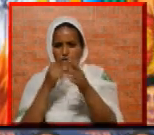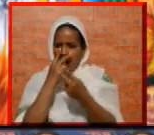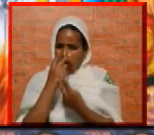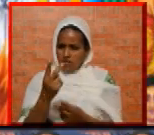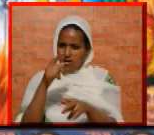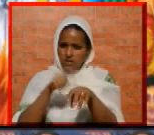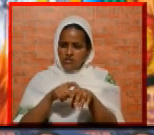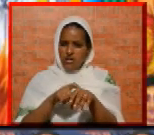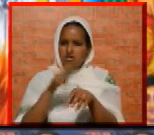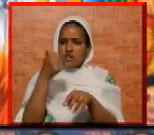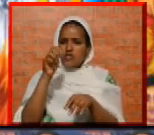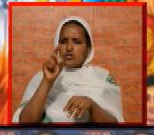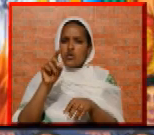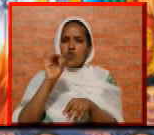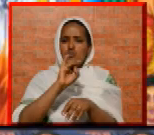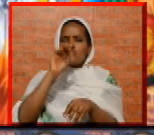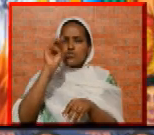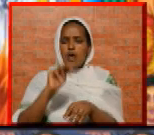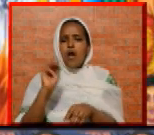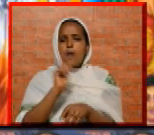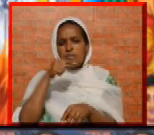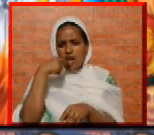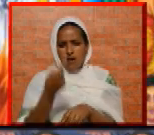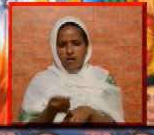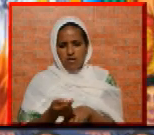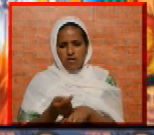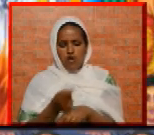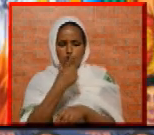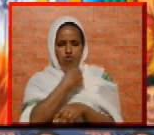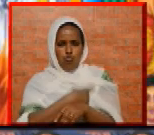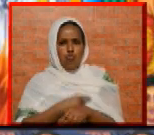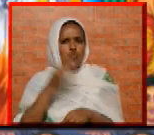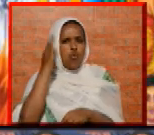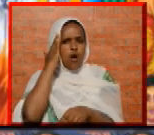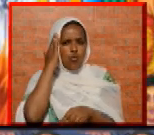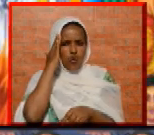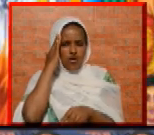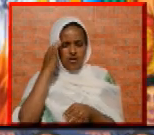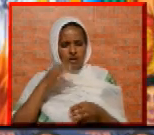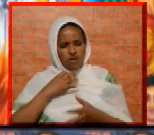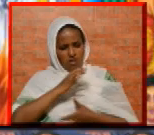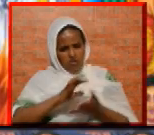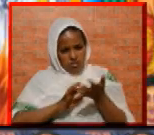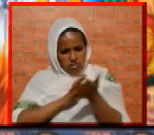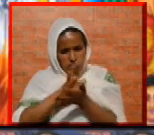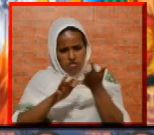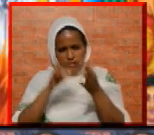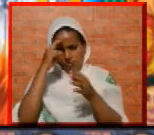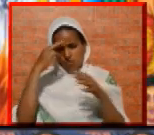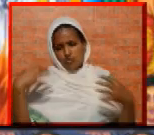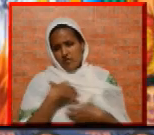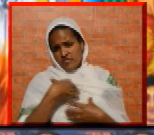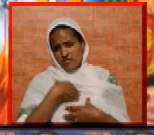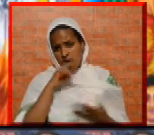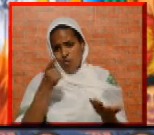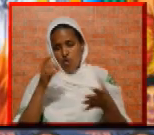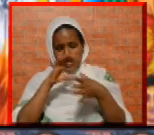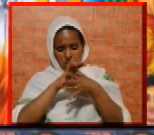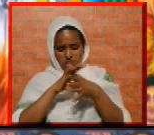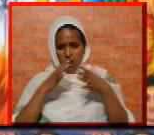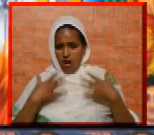ይህን ባየች ጊዜ ቅዱስ ኢየሉጣ ወታው ከልባ ልቡኗ ታወከ ተሸበረ ይላል ምክንያቱም አስፈሪ